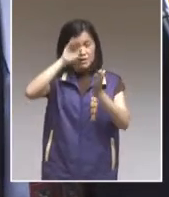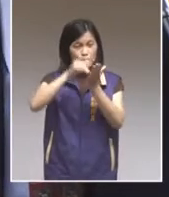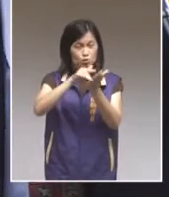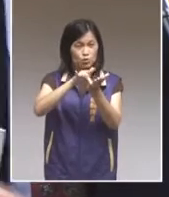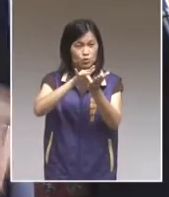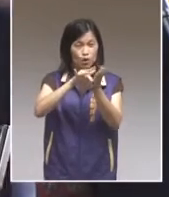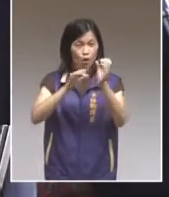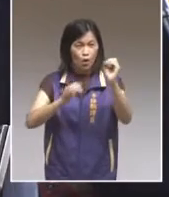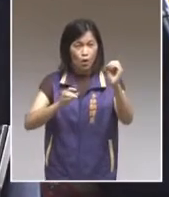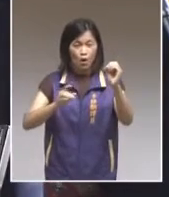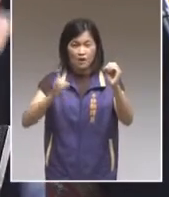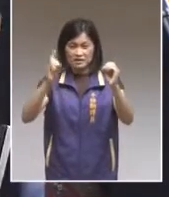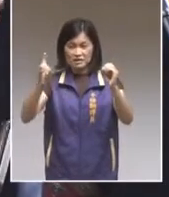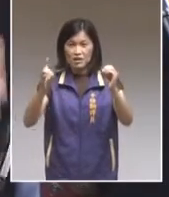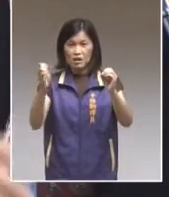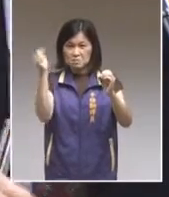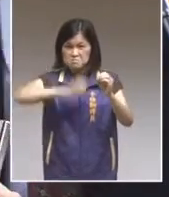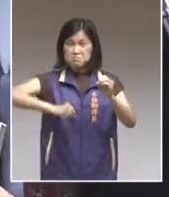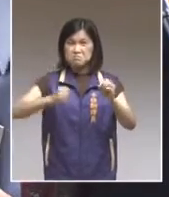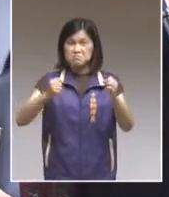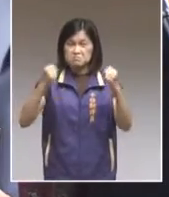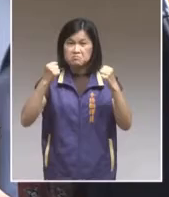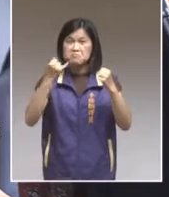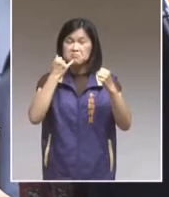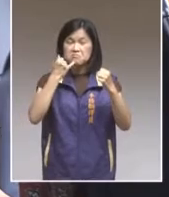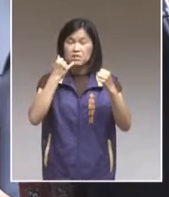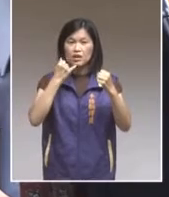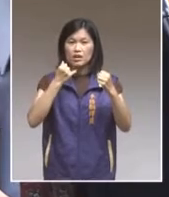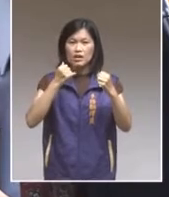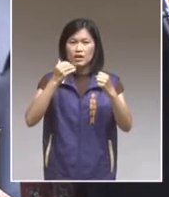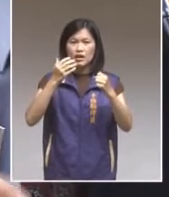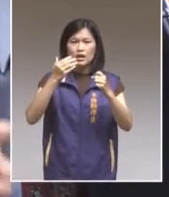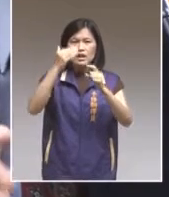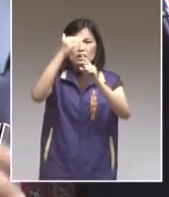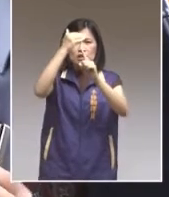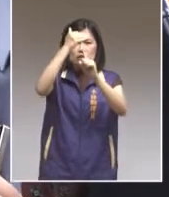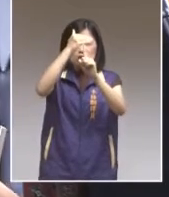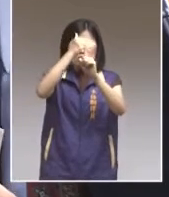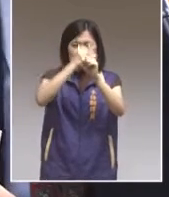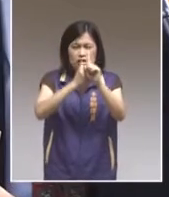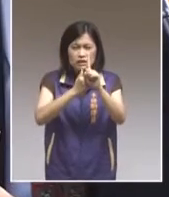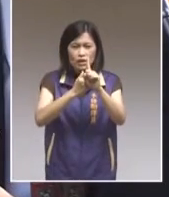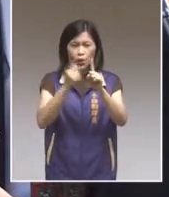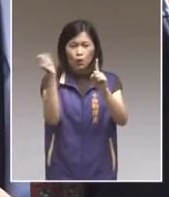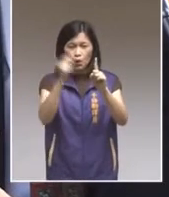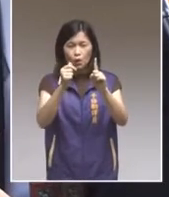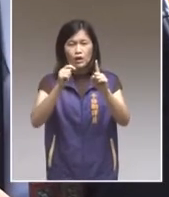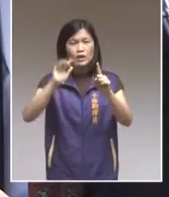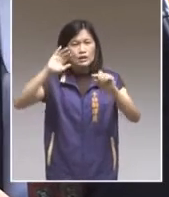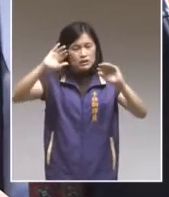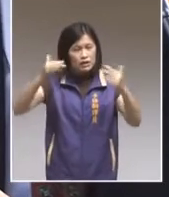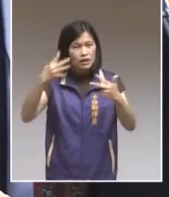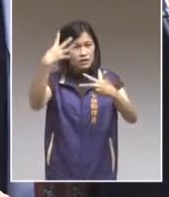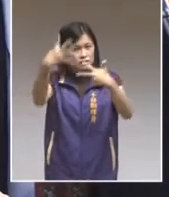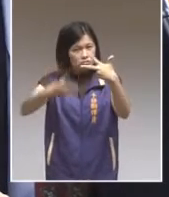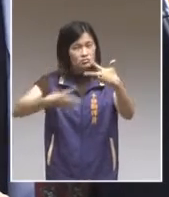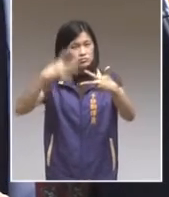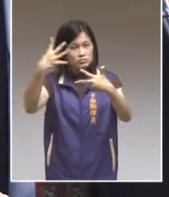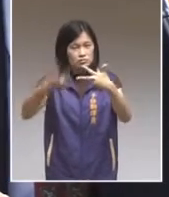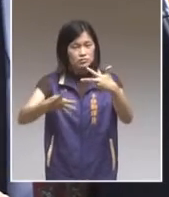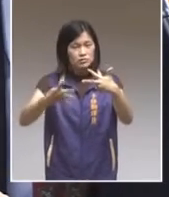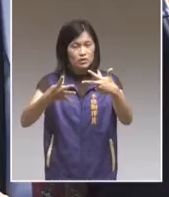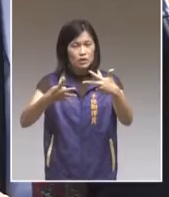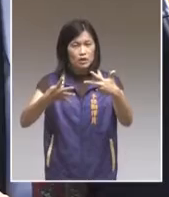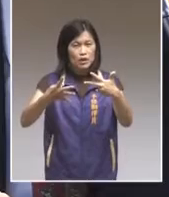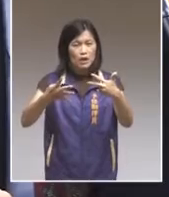体。那虽然它下降的速度会比较快，不过在4个礼拜左右，其实它几何平